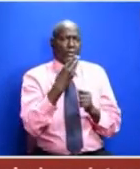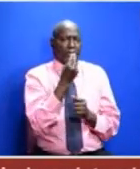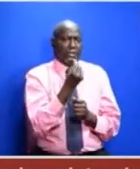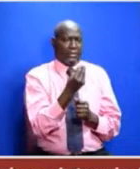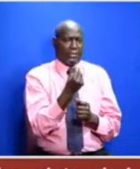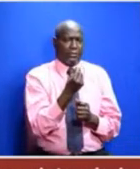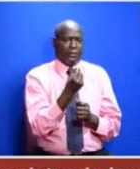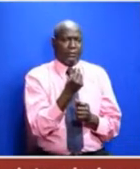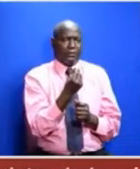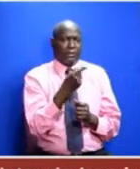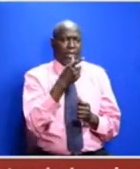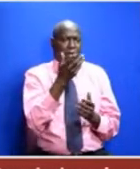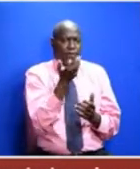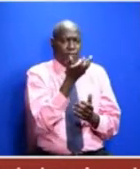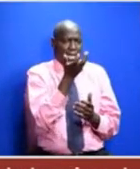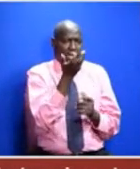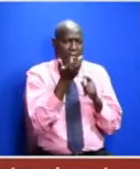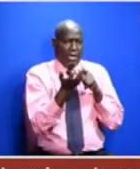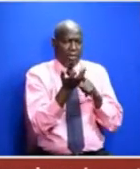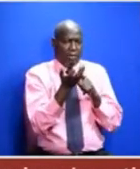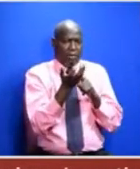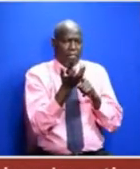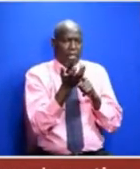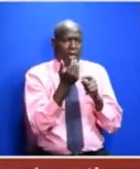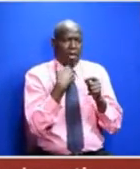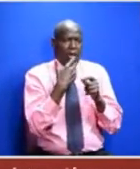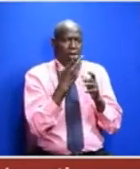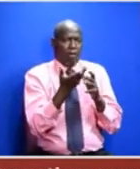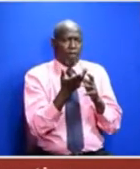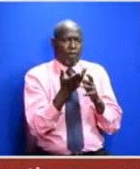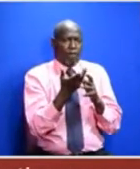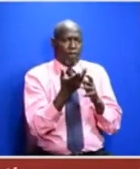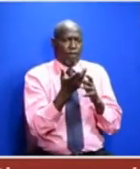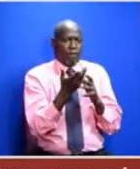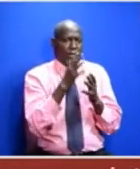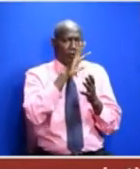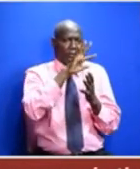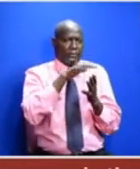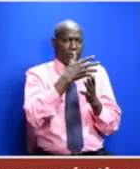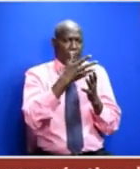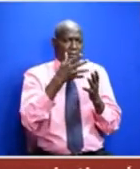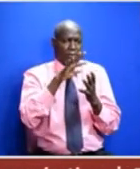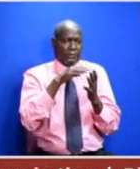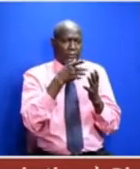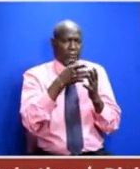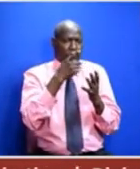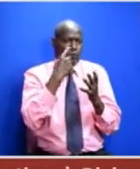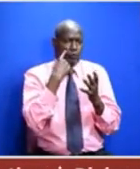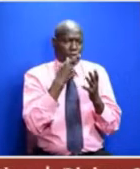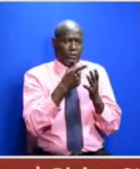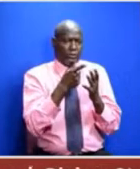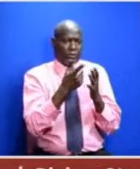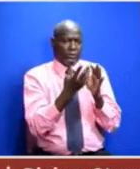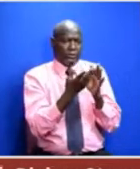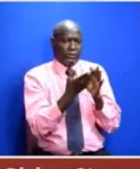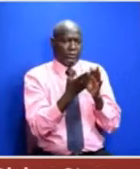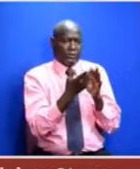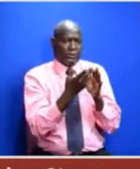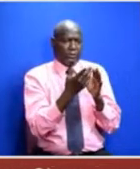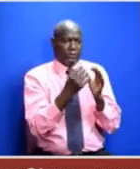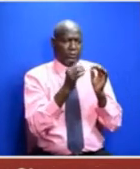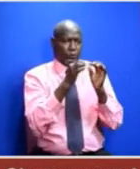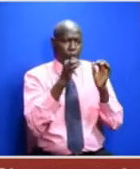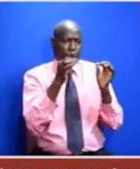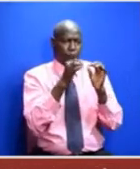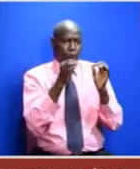Kwa hivyo, hiyo ndio filter. Ndani ya hii filter, kuna hisi nyuzi tu ambazo unasiona,